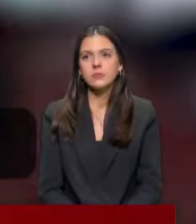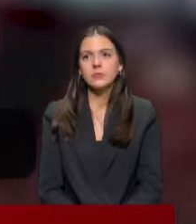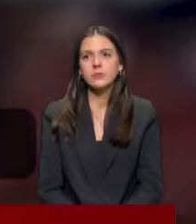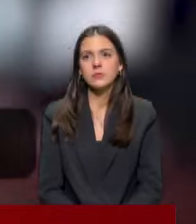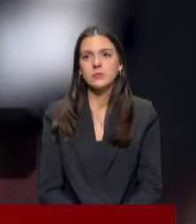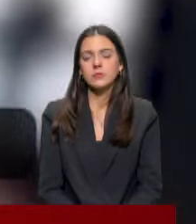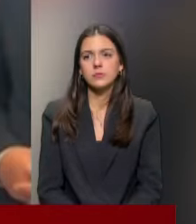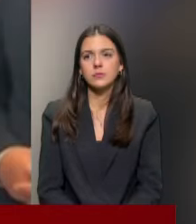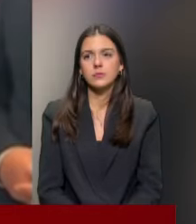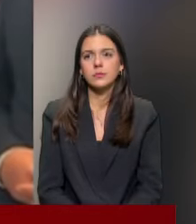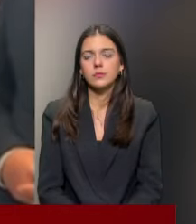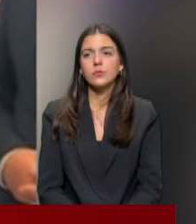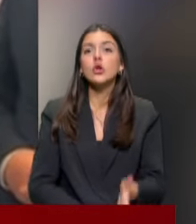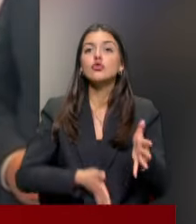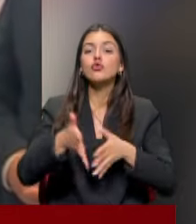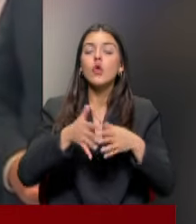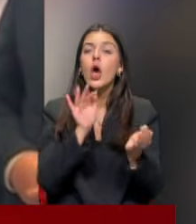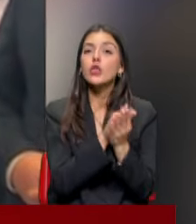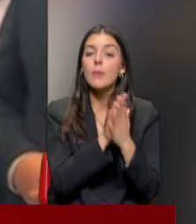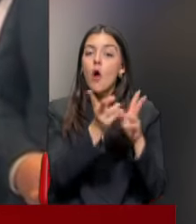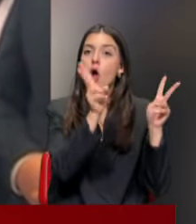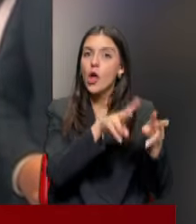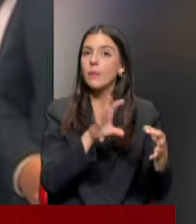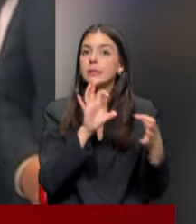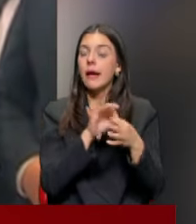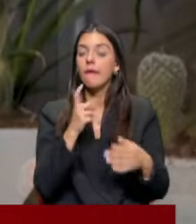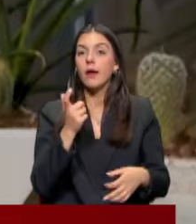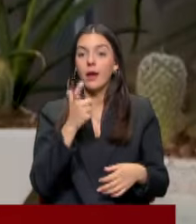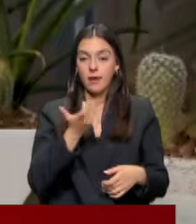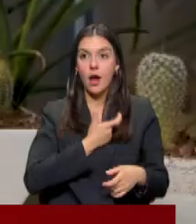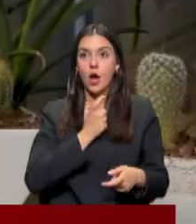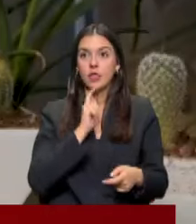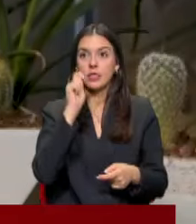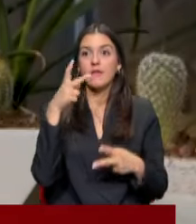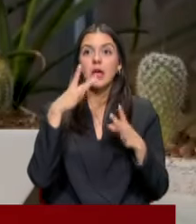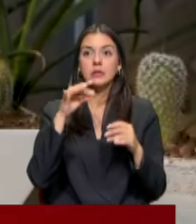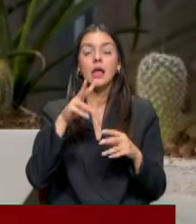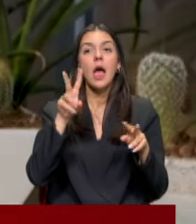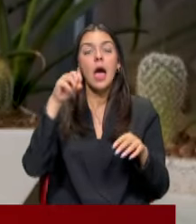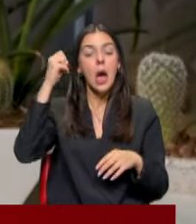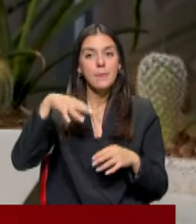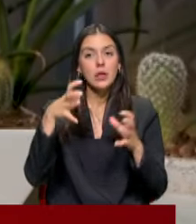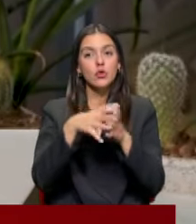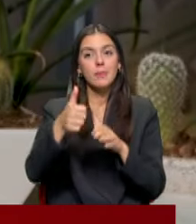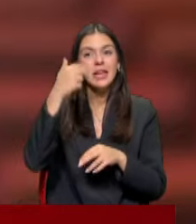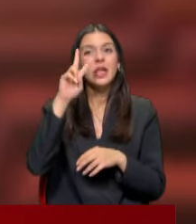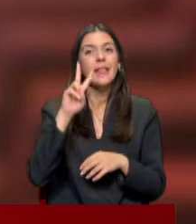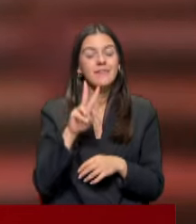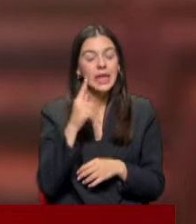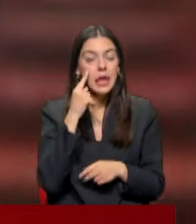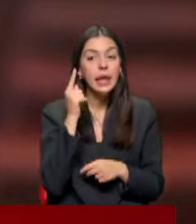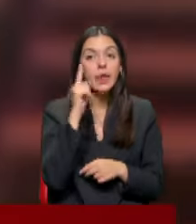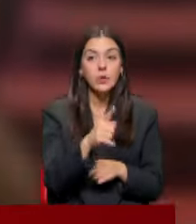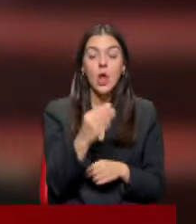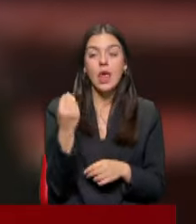katlettiniz. Sokak köpeklerinin öldürülmesini içeren yasa teklifini de hazırlayan AK Parti Grup Başkan Vekili Bahadır Yenişehirlioğlu'na